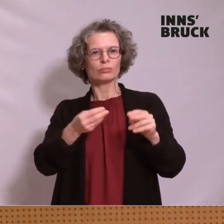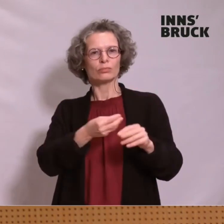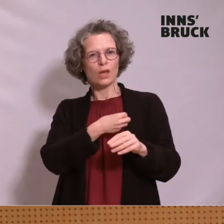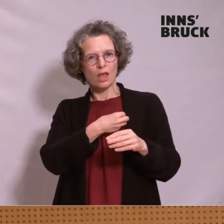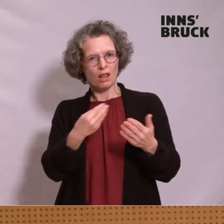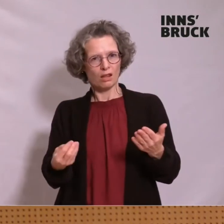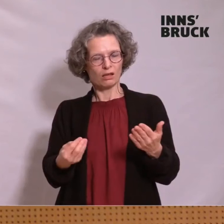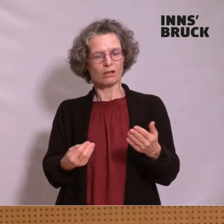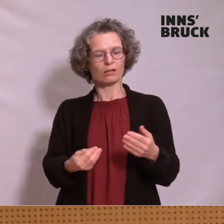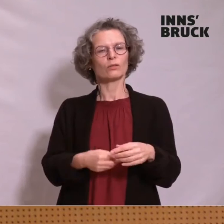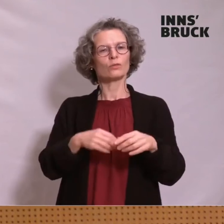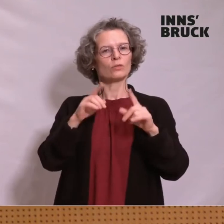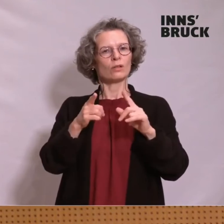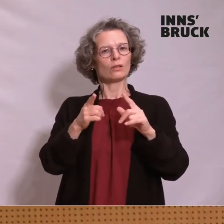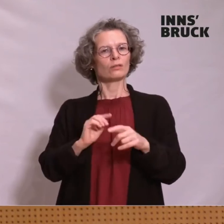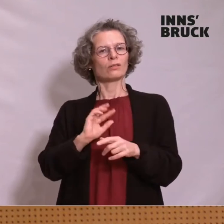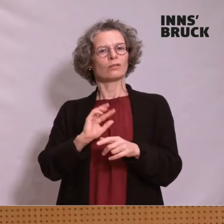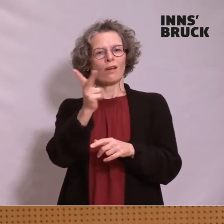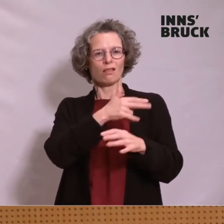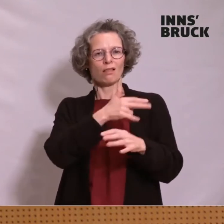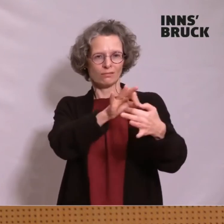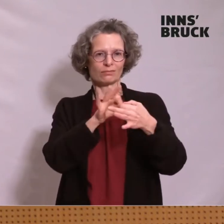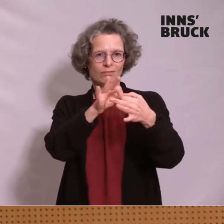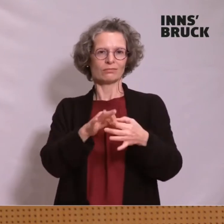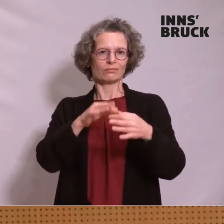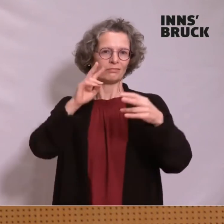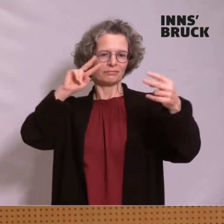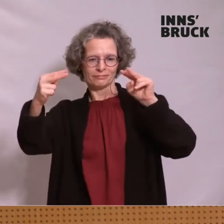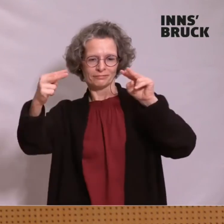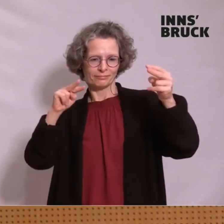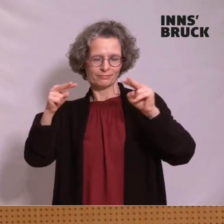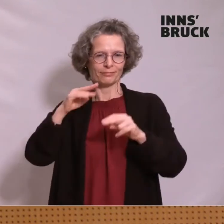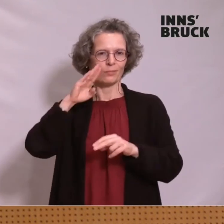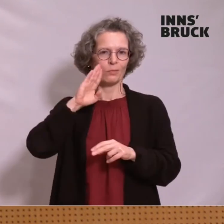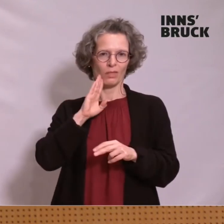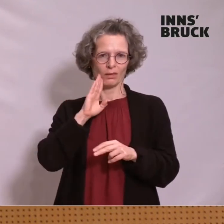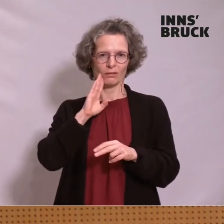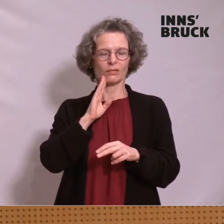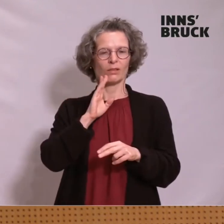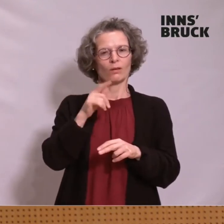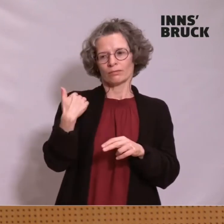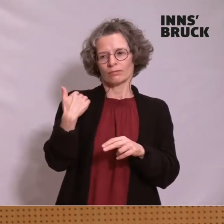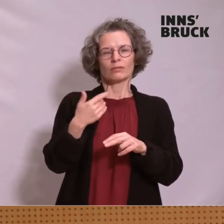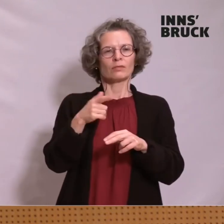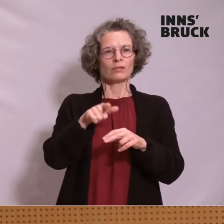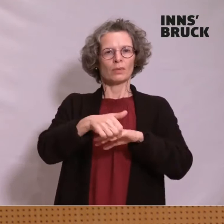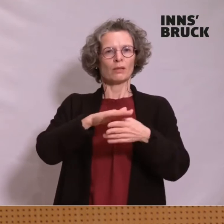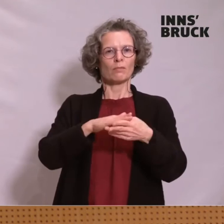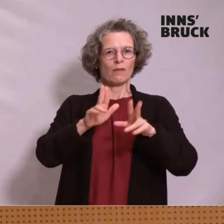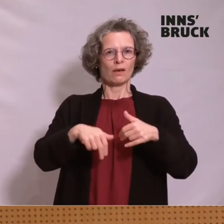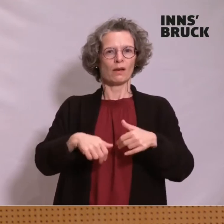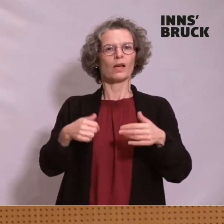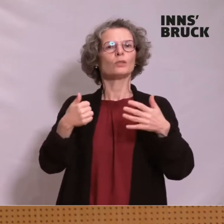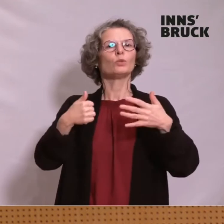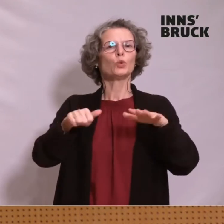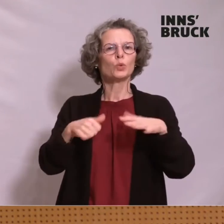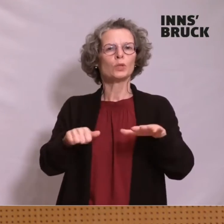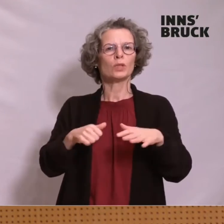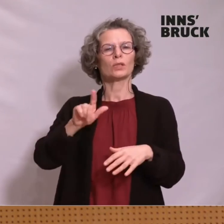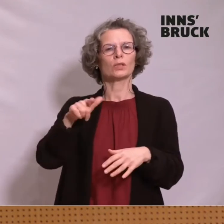realitätsbezogenen Sichtweisen zu kommen, so wie auch bereits im Gemeinderat im Juni 2020